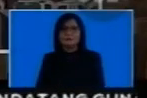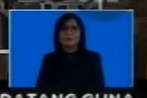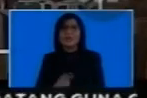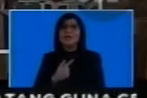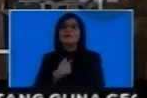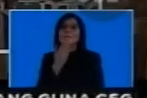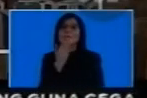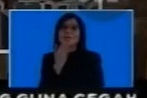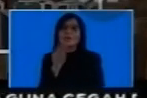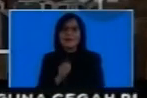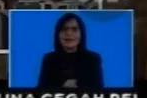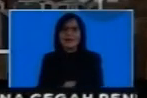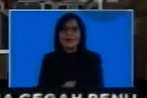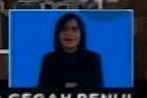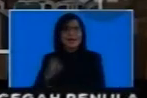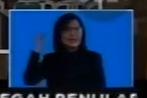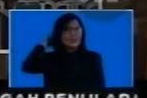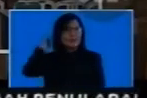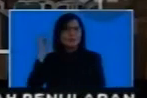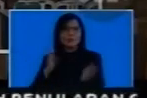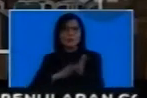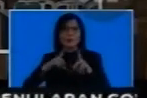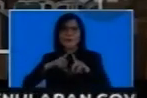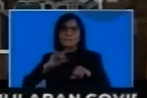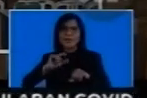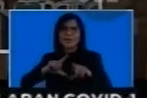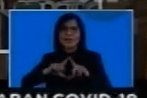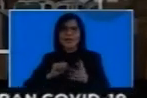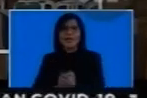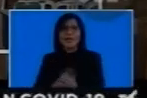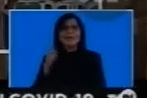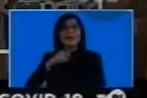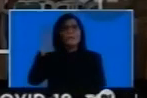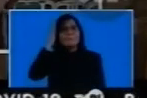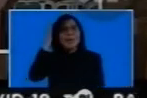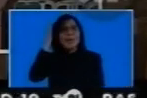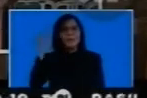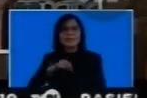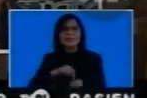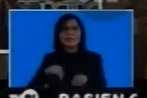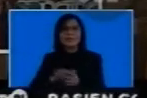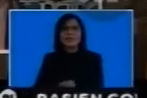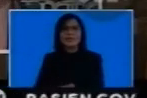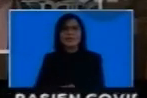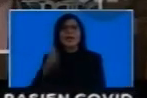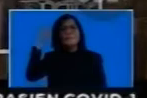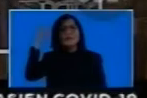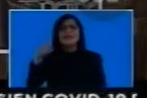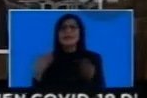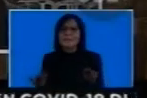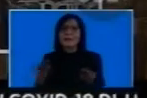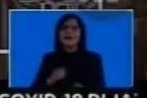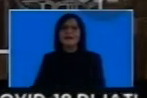pendidikan maupun di kehidupan karir itu sama. Saya mau tanya sama Ibu Maria. Ibu, dari pengalaman ini,